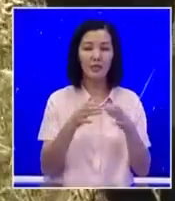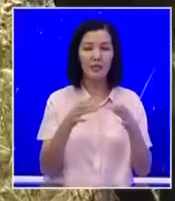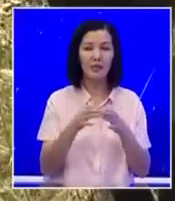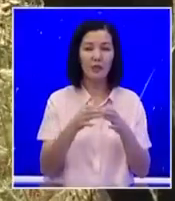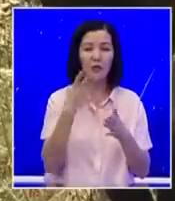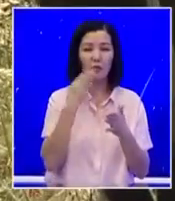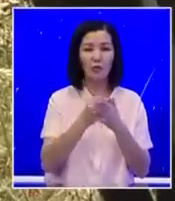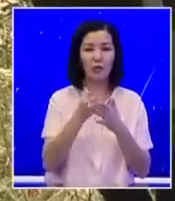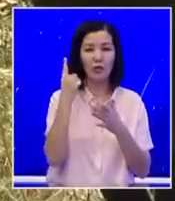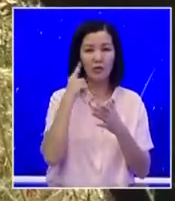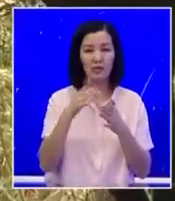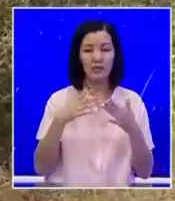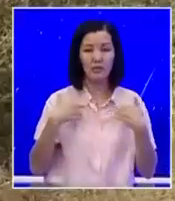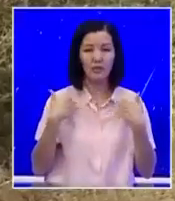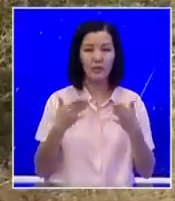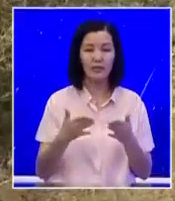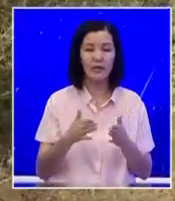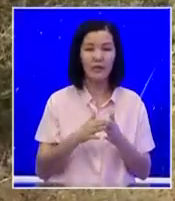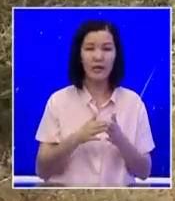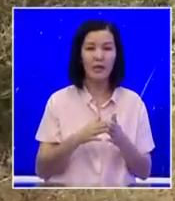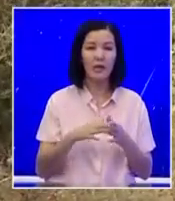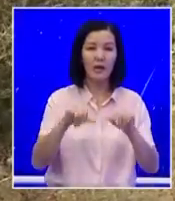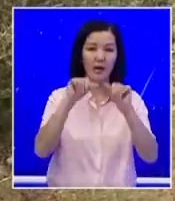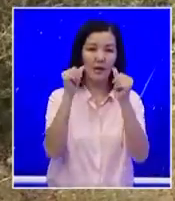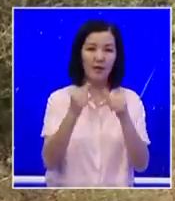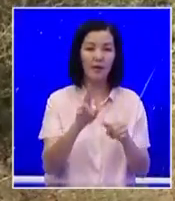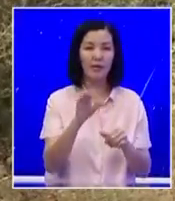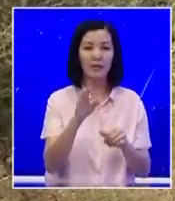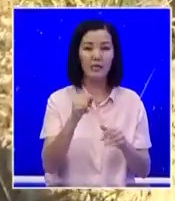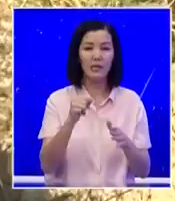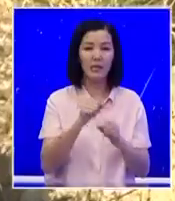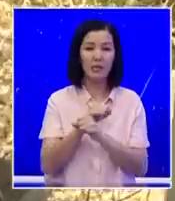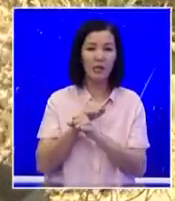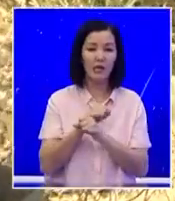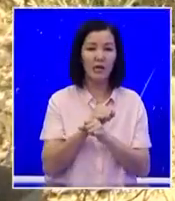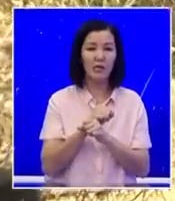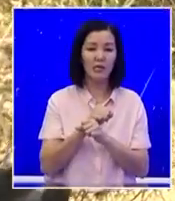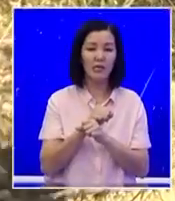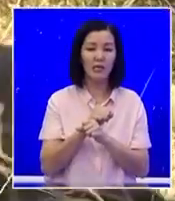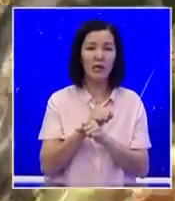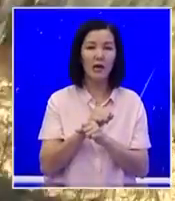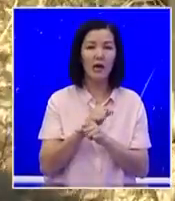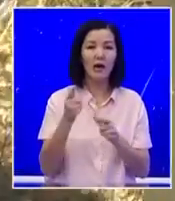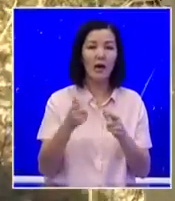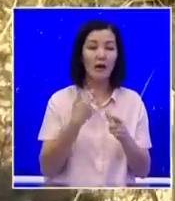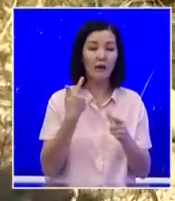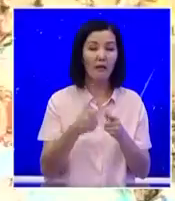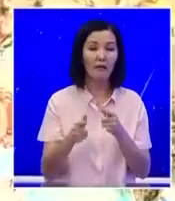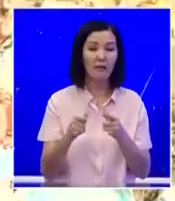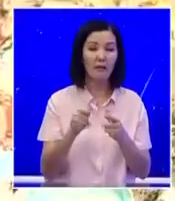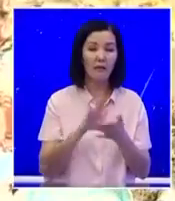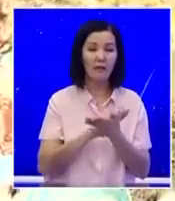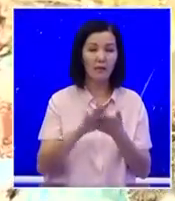сыбана іске кірісті. Олар Қабанбай батыр ескерткішінен Қызылтас саяжайына дейінгі аралықты тұрмыстық қатты қалдықтардан